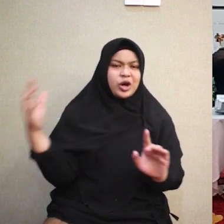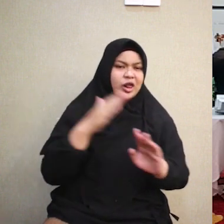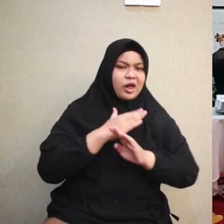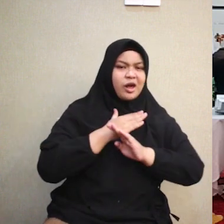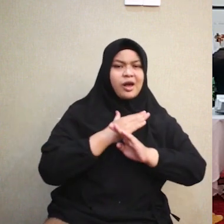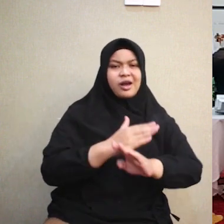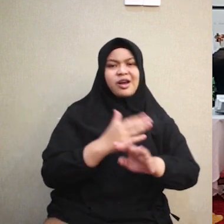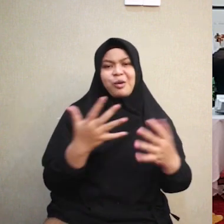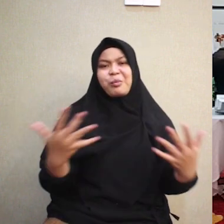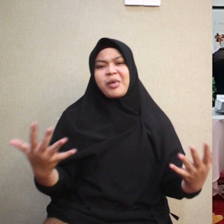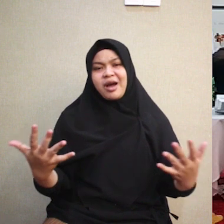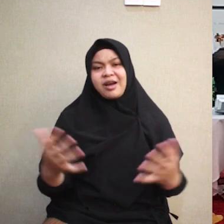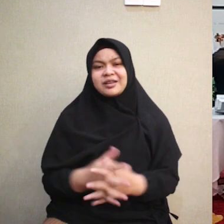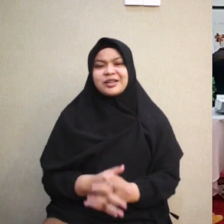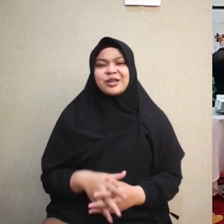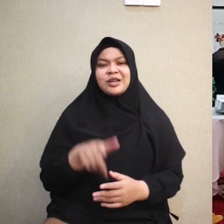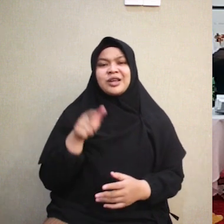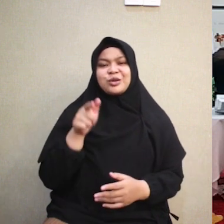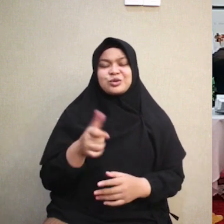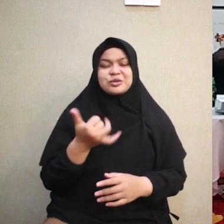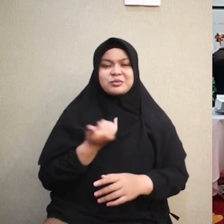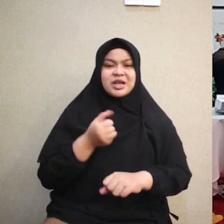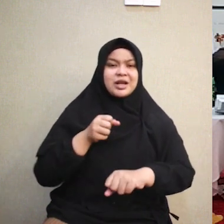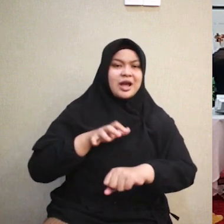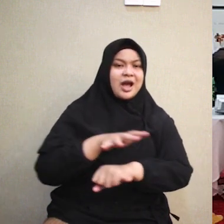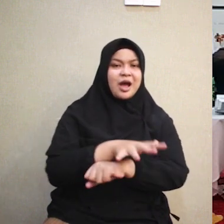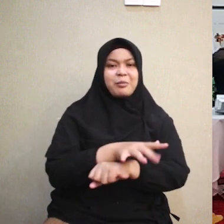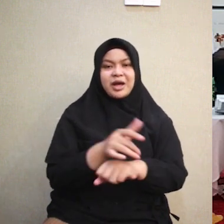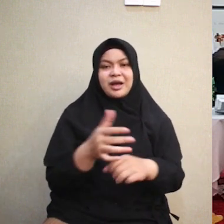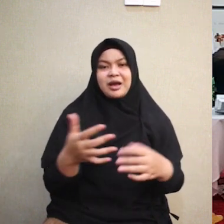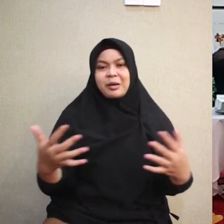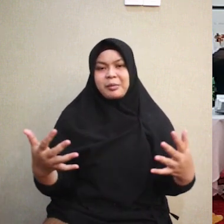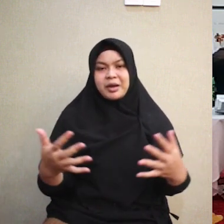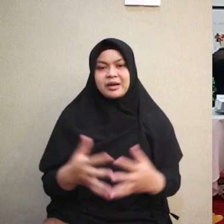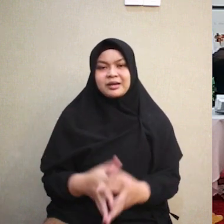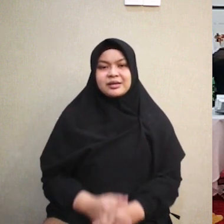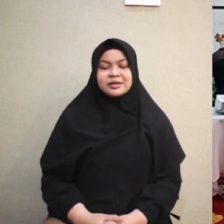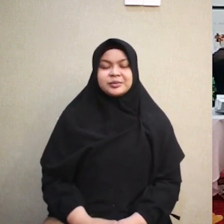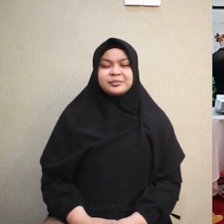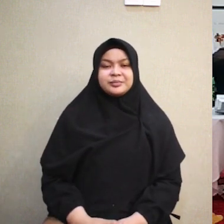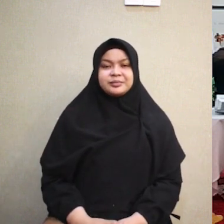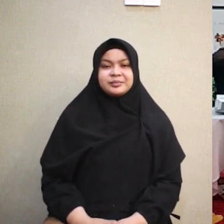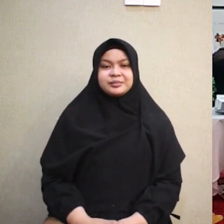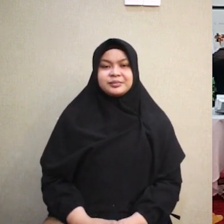apa atau gimana itu tapi sebenarnya dampaknya apa Kadang Indonesia sendiri